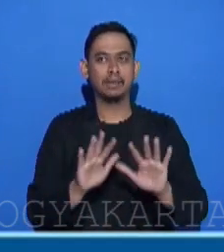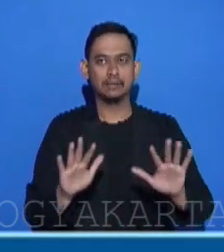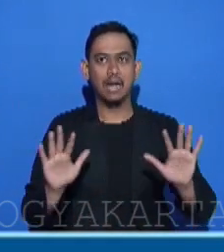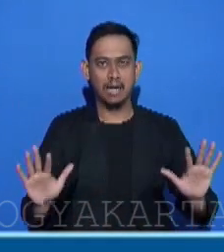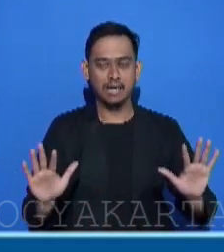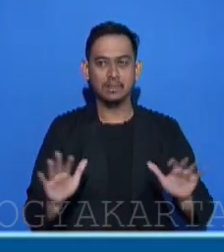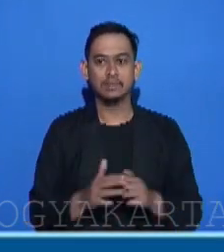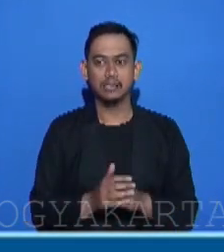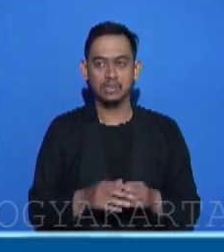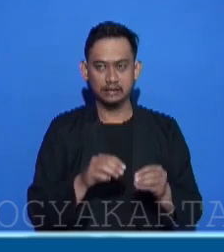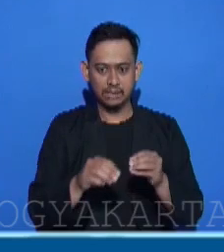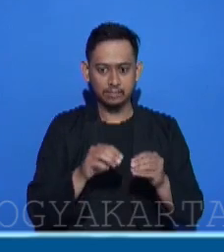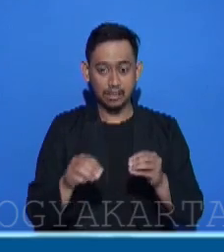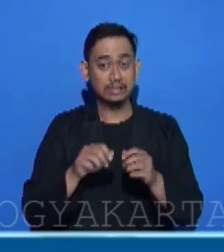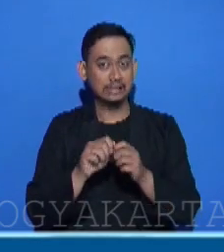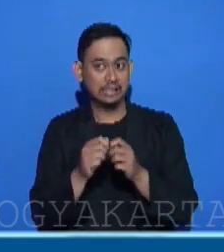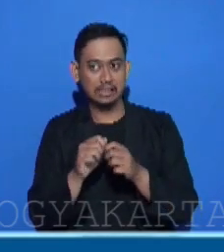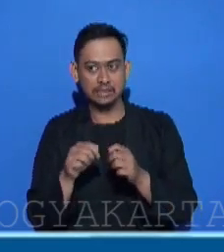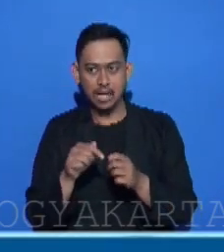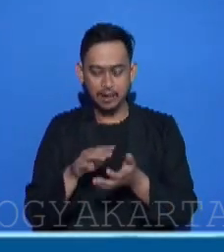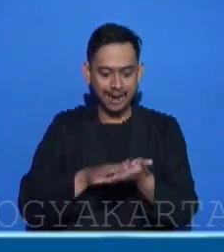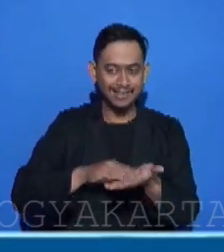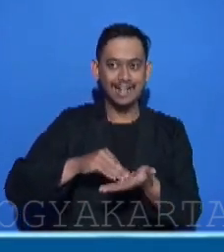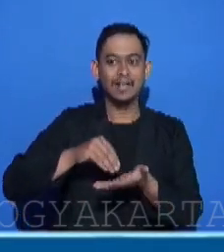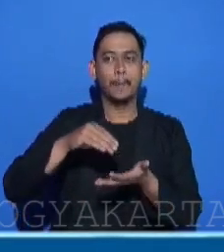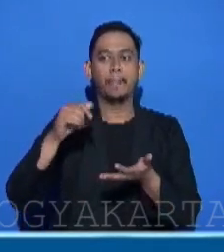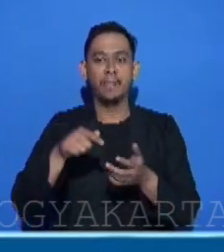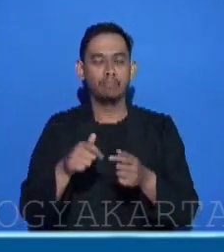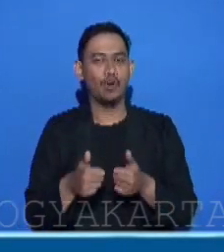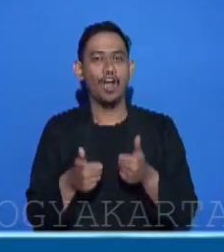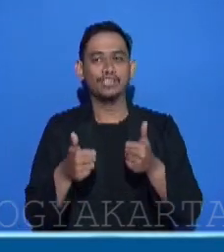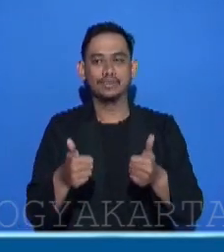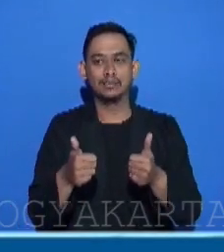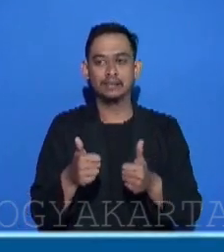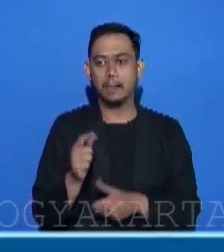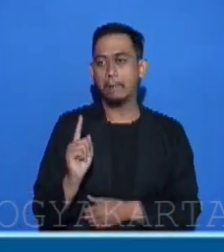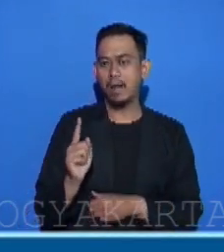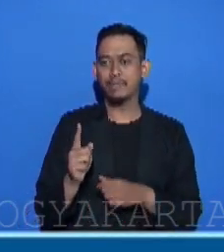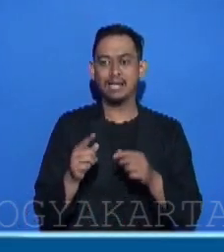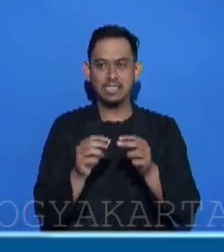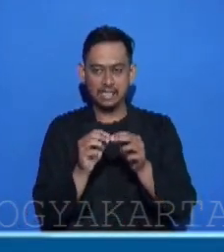ugi saged mbangsolaken suburing siti. Jalaran wontenipun jamur rhizobium ing oyotipun.